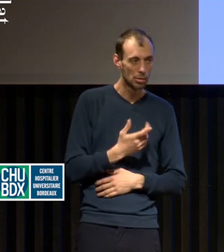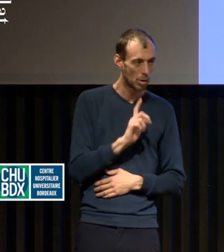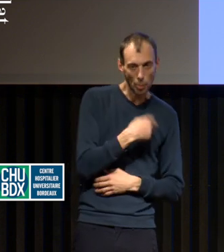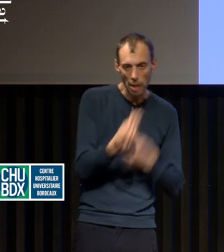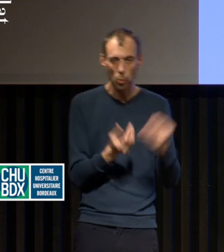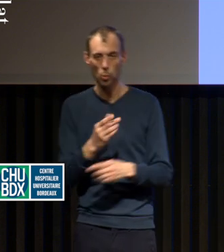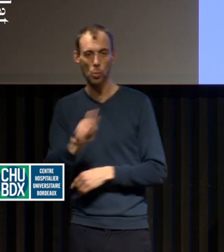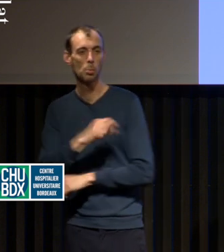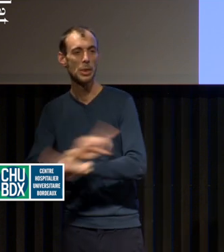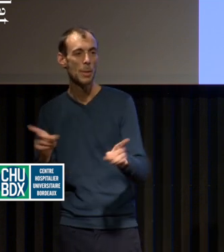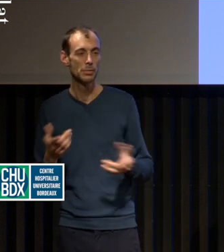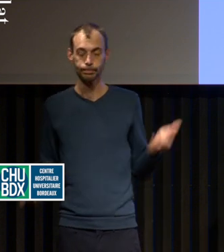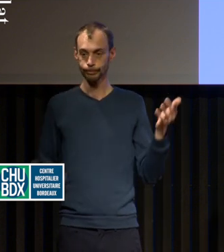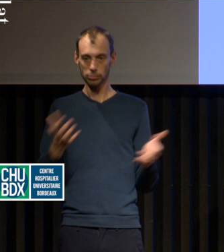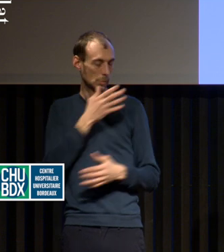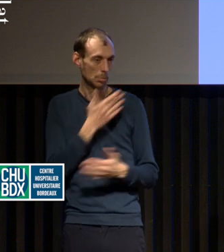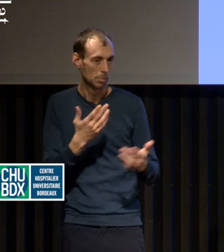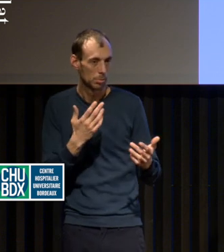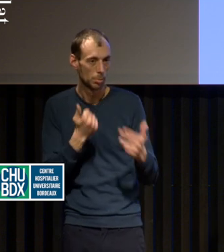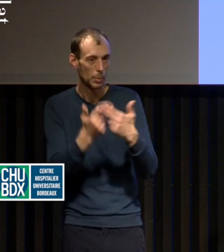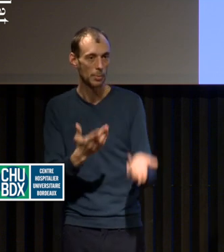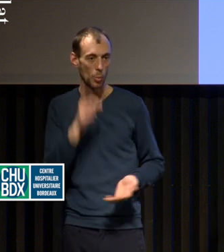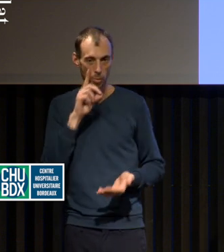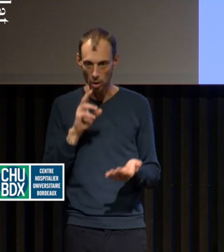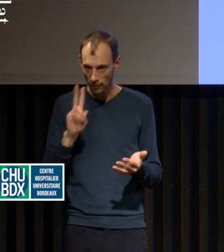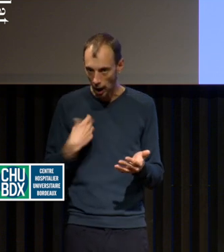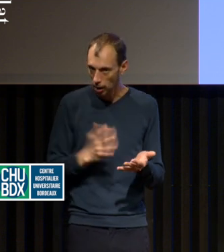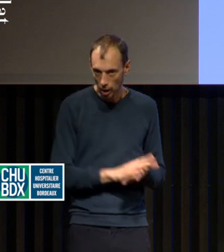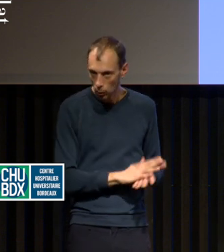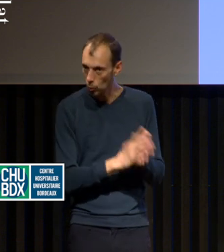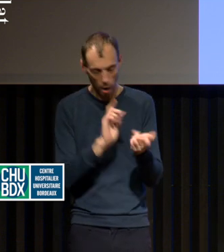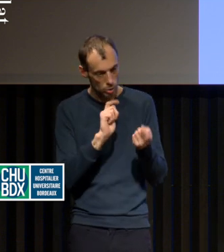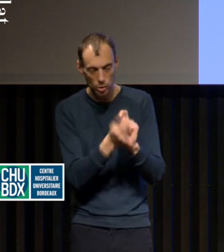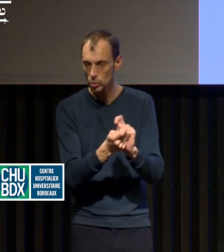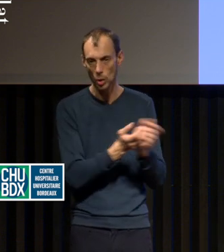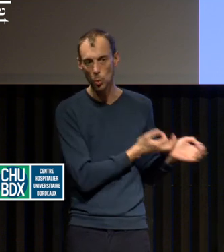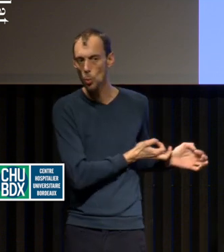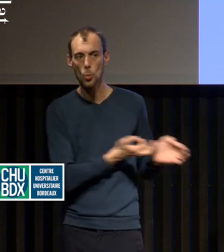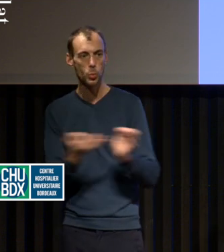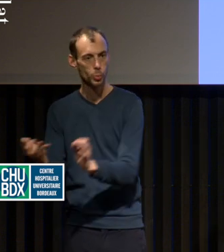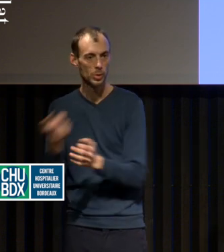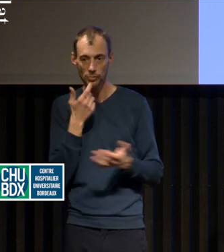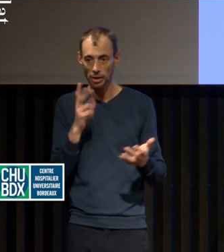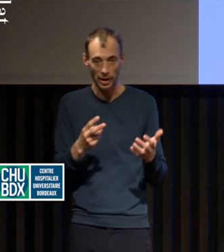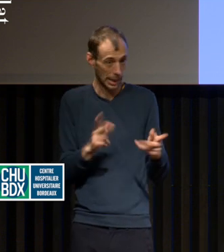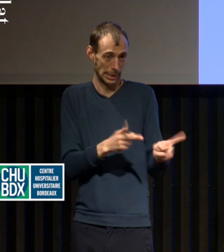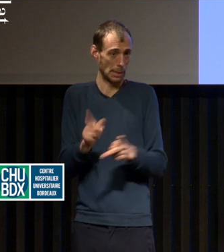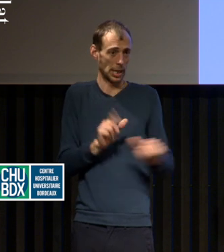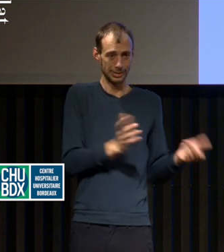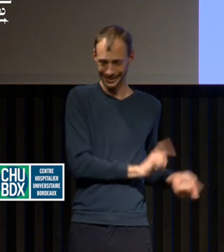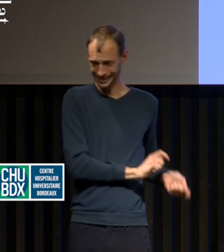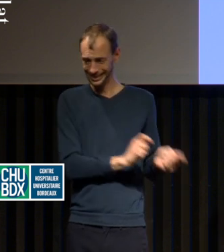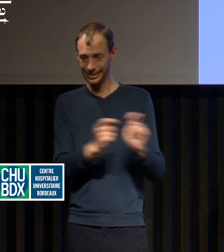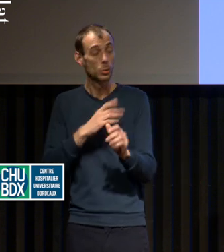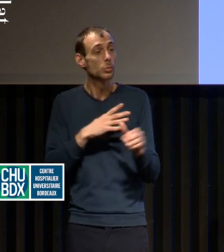à dire, parce que c'est quelque chose qui va être en mouvement permanent, qui, sans arrêt, va être donc un système dynamique, où on va retrouver des grandes caractéristiques,